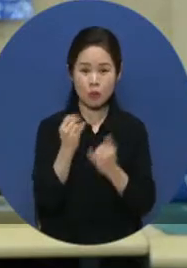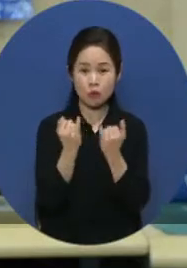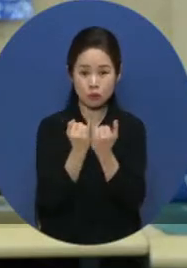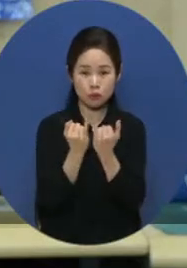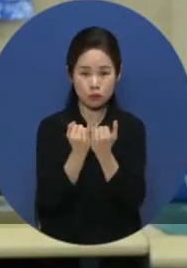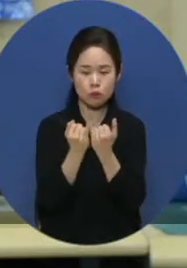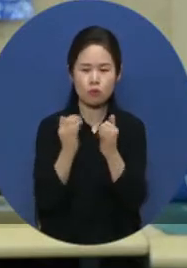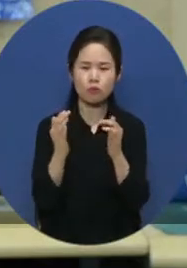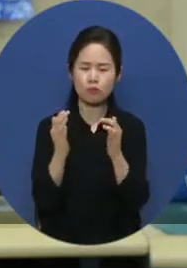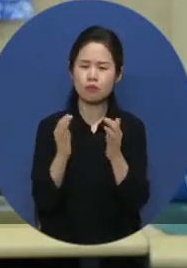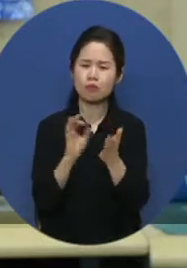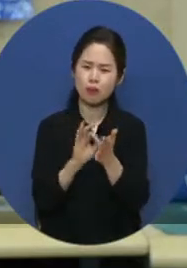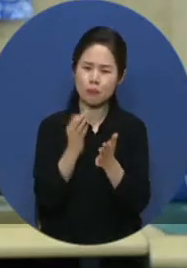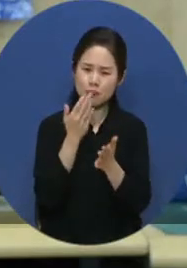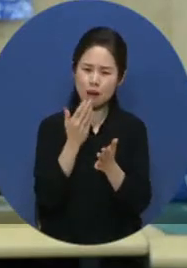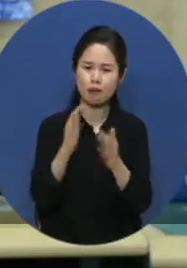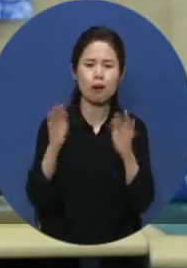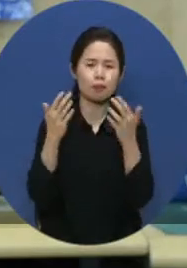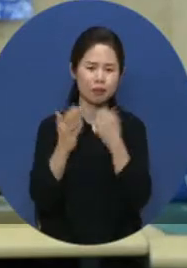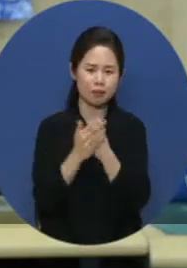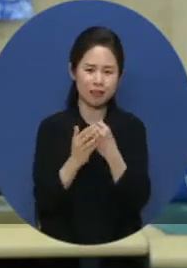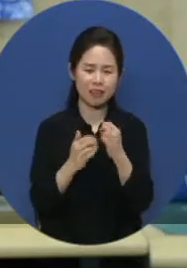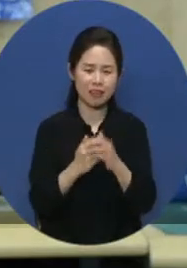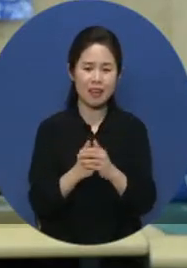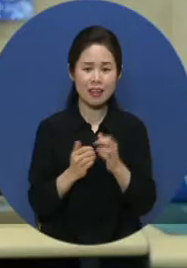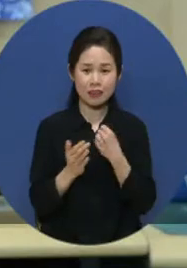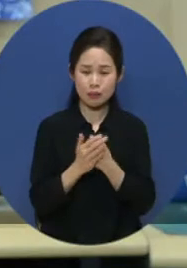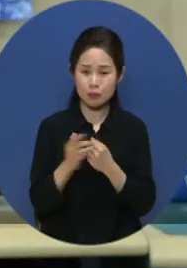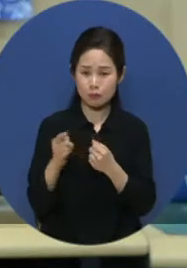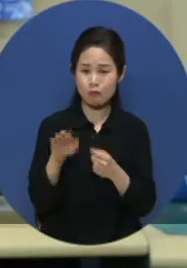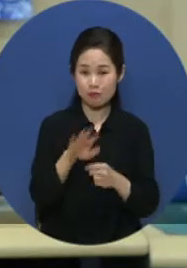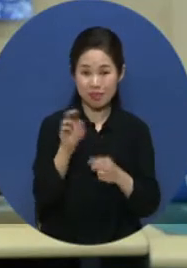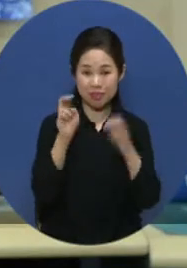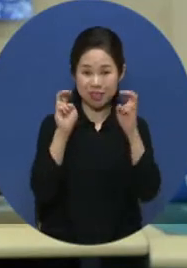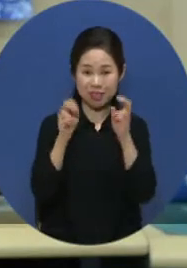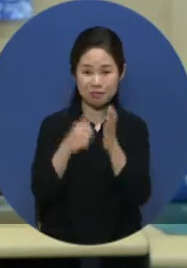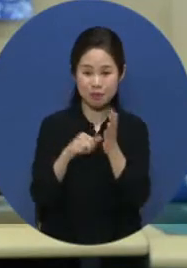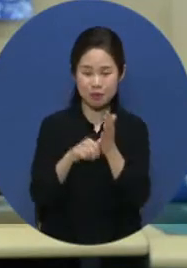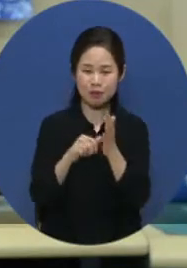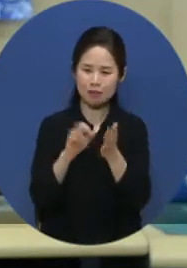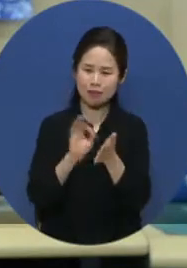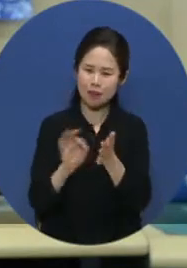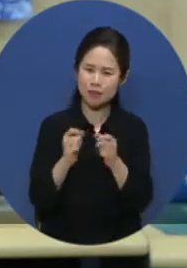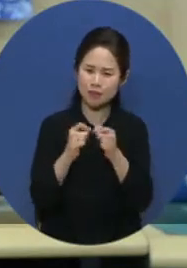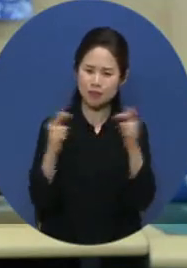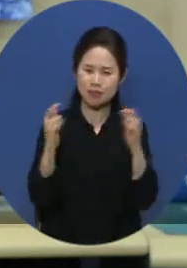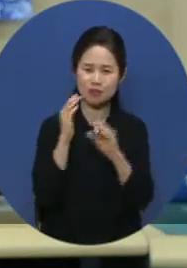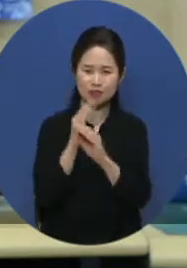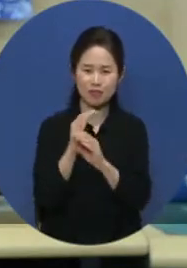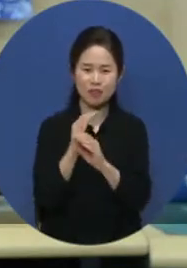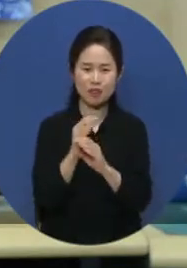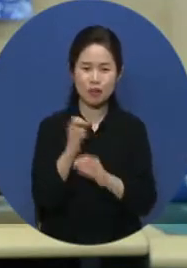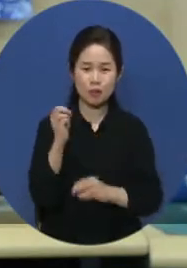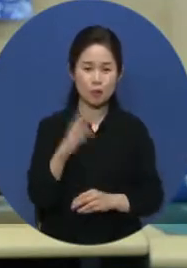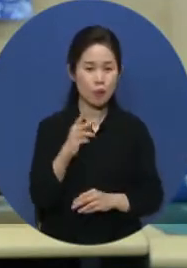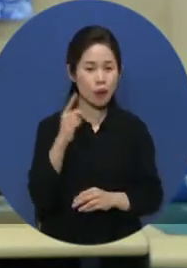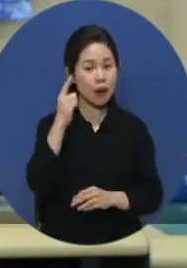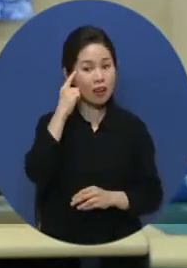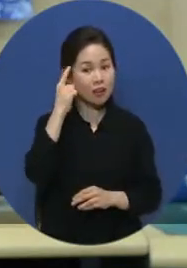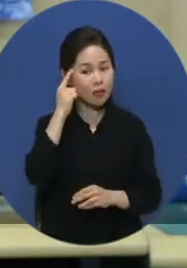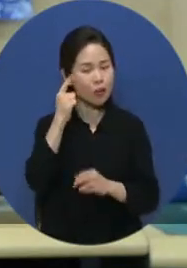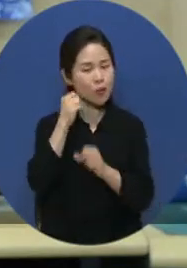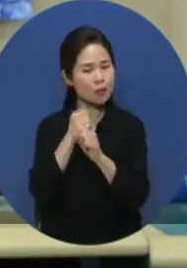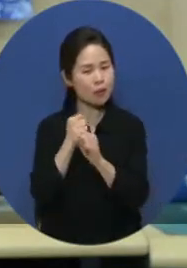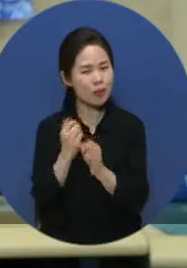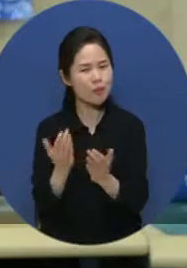돼서 실제로 사용자들이 늘어나고 있고요. 그리고 이제 이 제품이 계속 개발이 추가로 진행 중이기 때문에